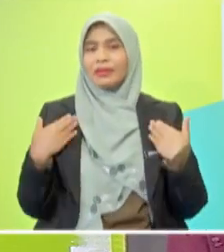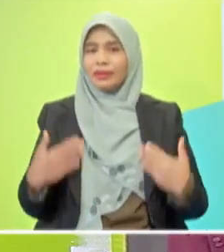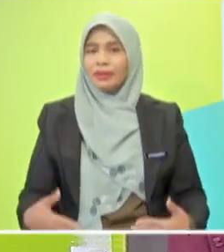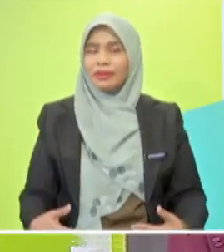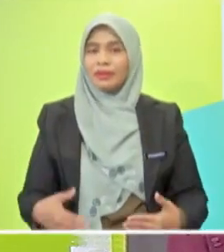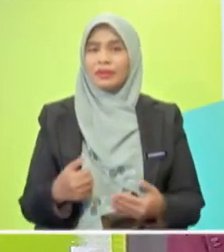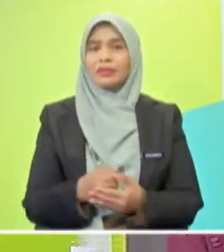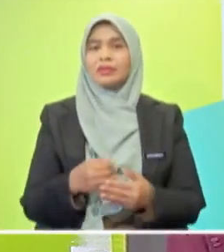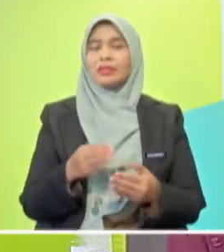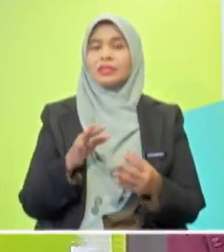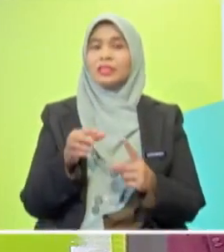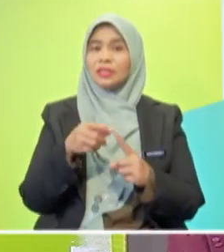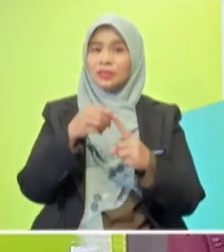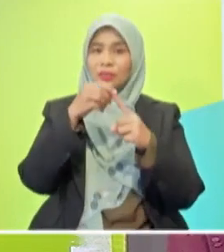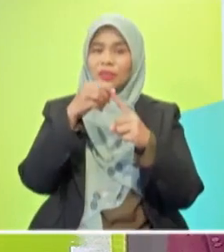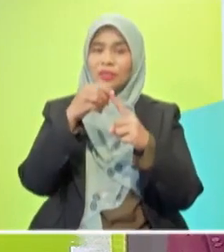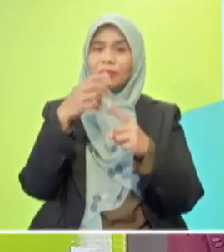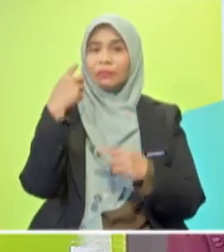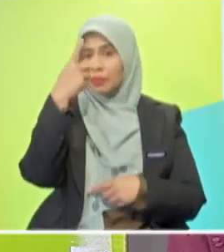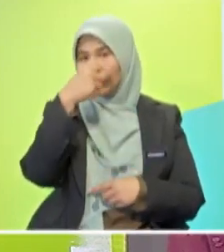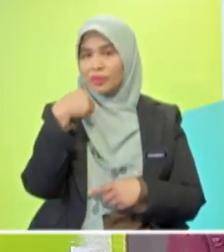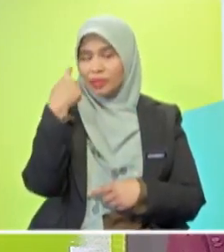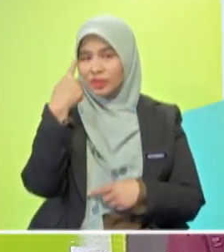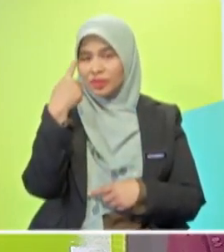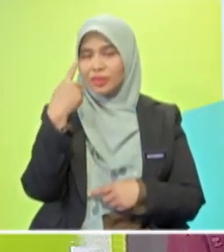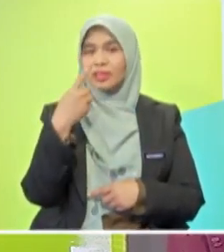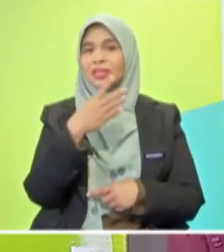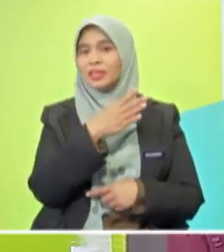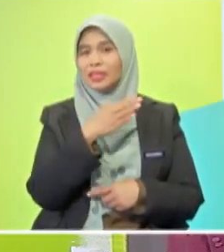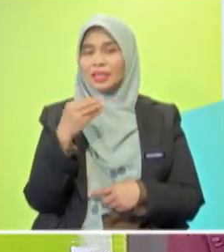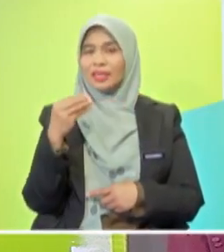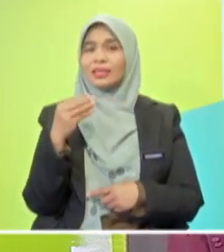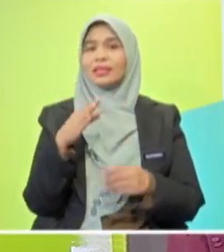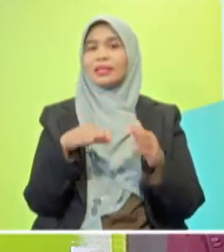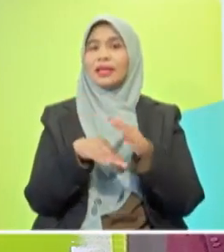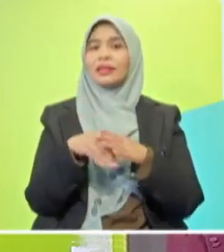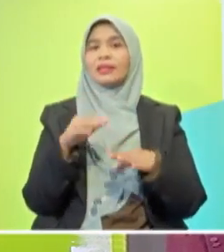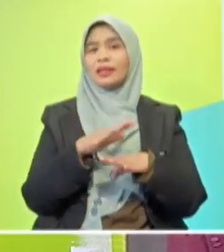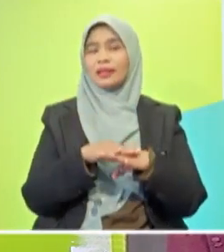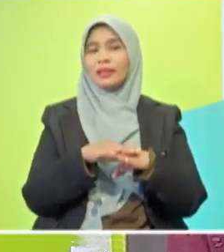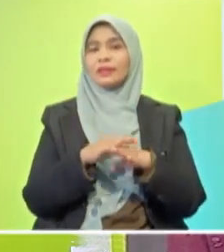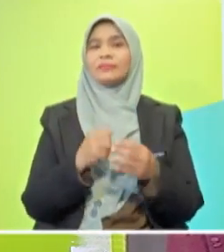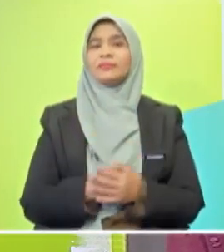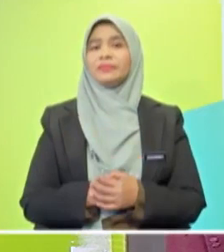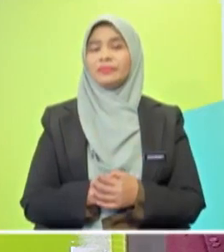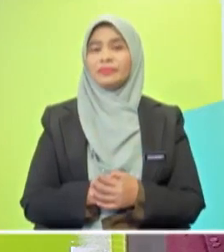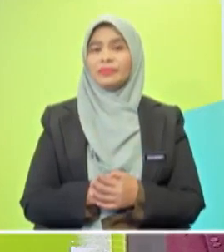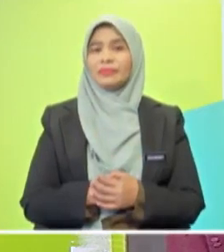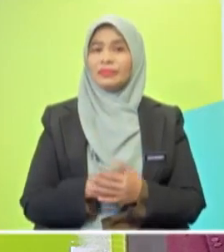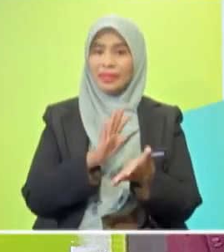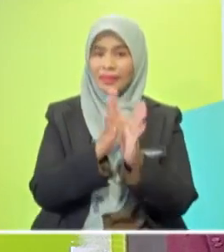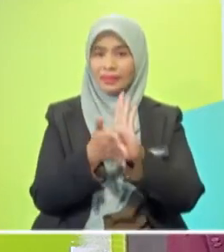seluruh badan kecuali muka muka dan tapak tangan.